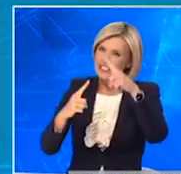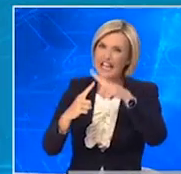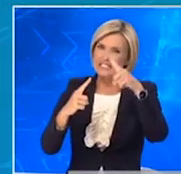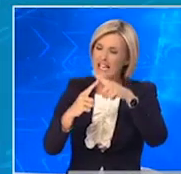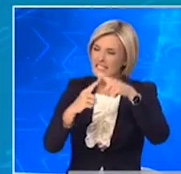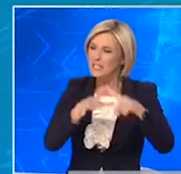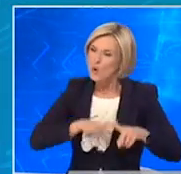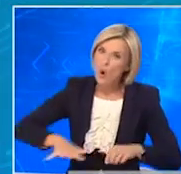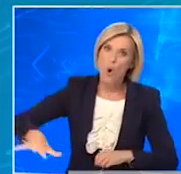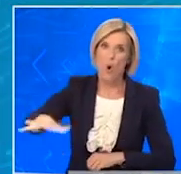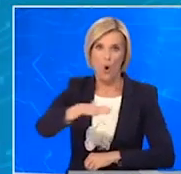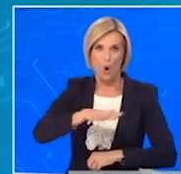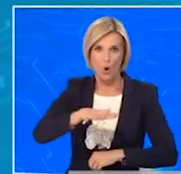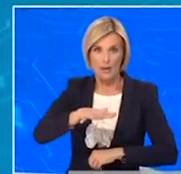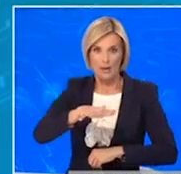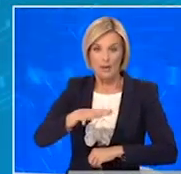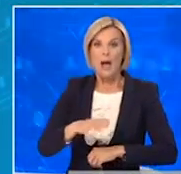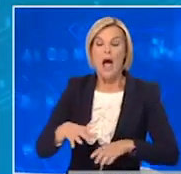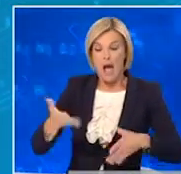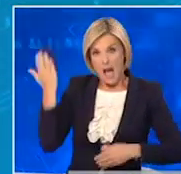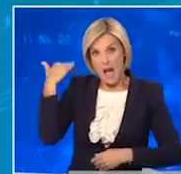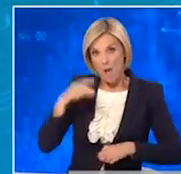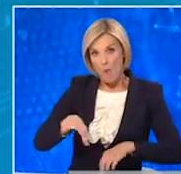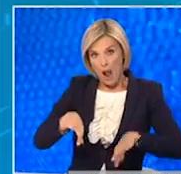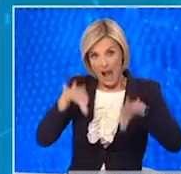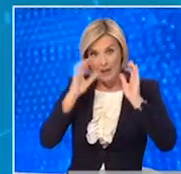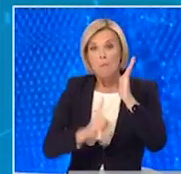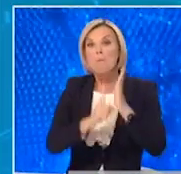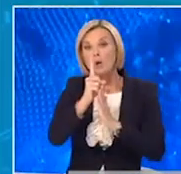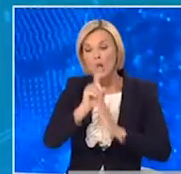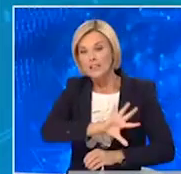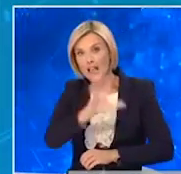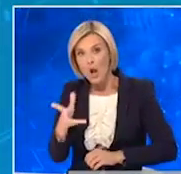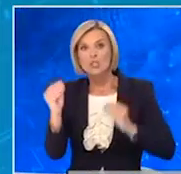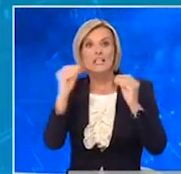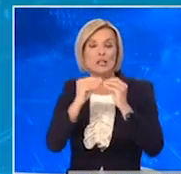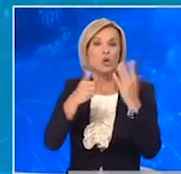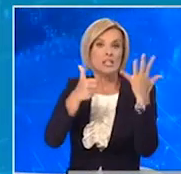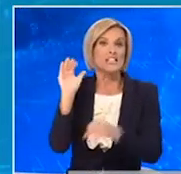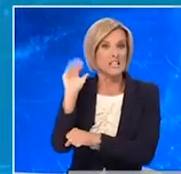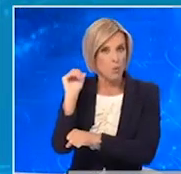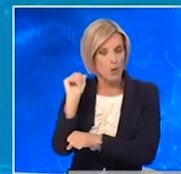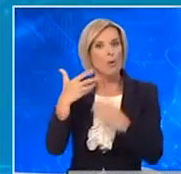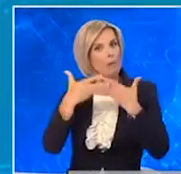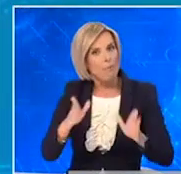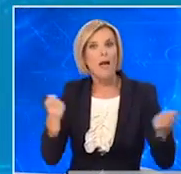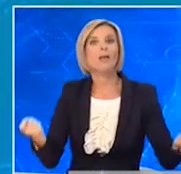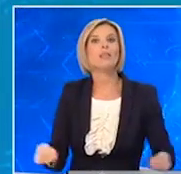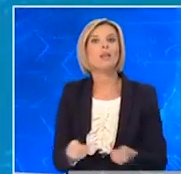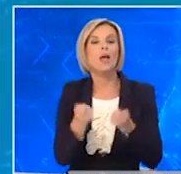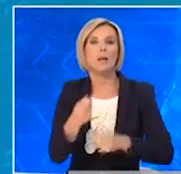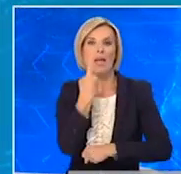ΕΒΑ, από την 1η έως και τις 26 Ιουλίου, διεξήχθηκαν συνολικά στα σημεία εισόδου της χώρας